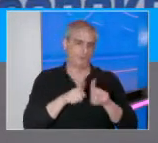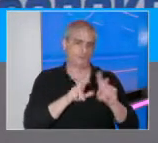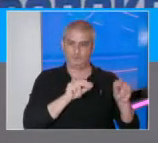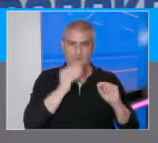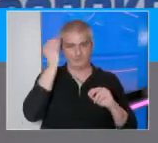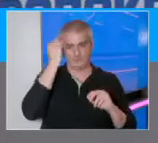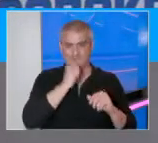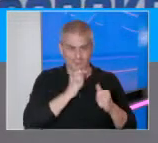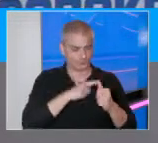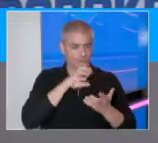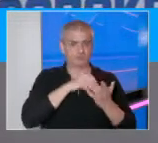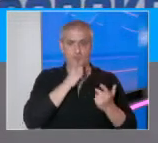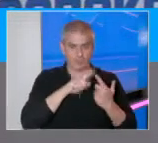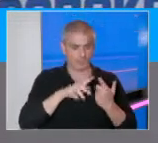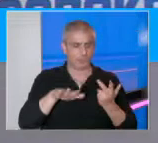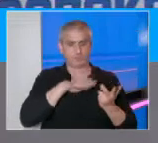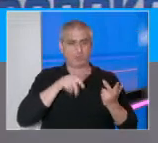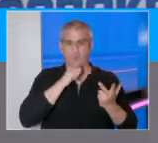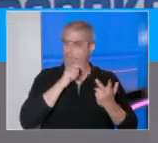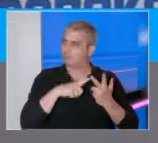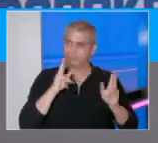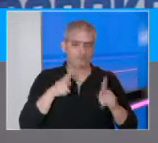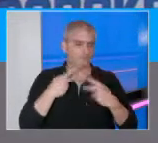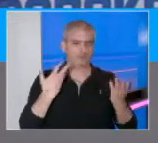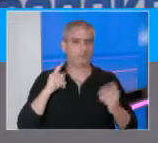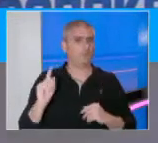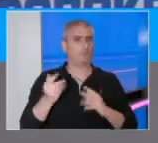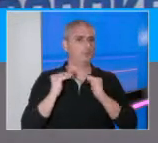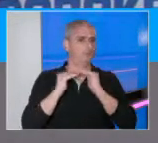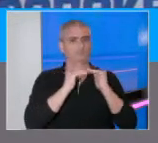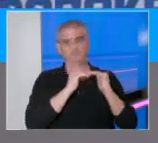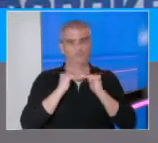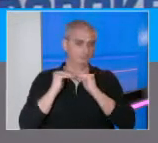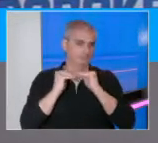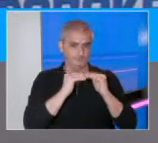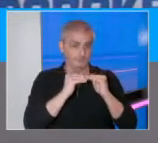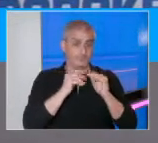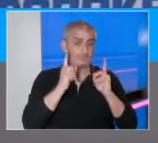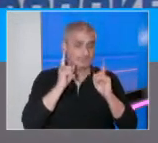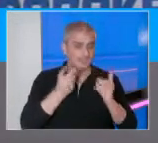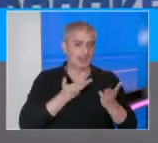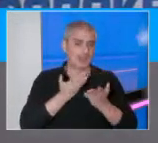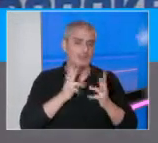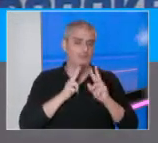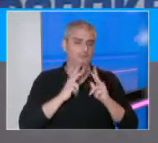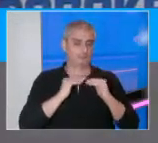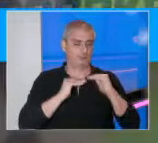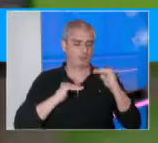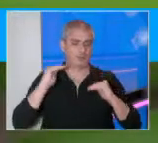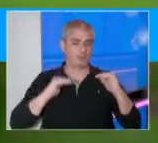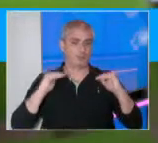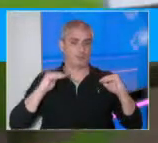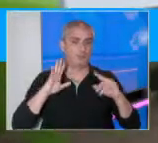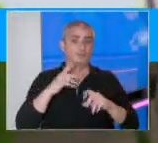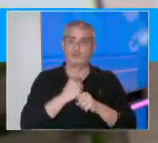ספר ירוק, יישוב ירוק, שכונה ירוקה, אי אפשר לתת לכולם את אותה גזרה, ולכן צריך להתייחס באופן דיפרנציאלי, וכדי